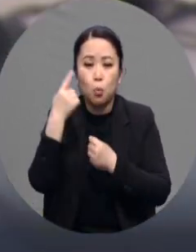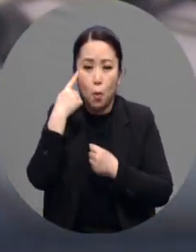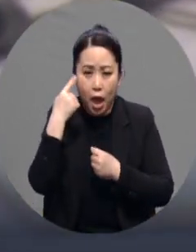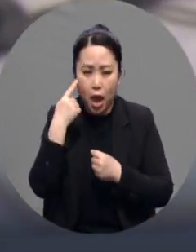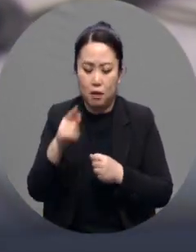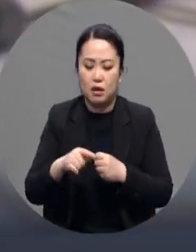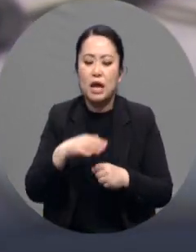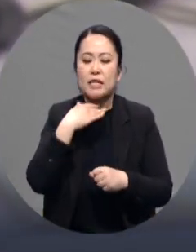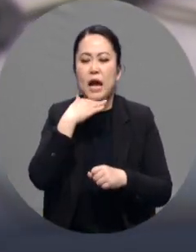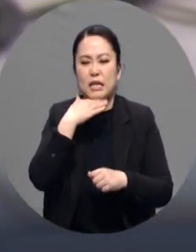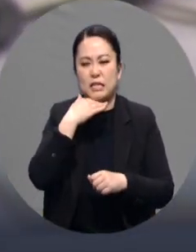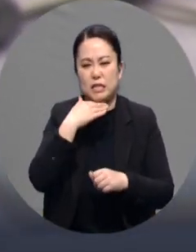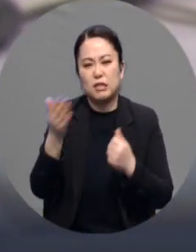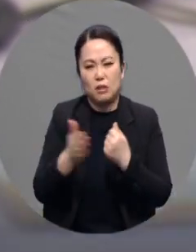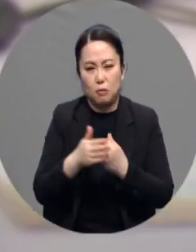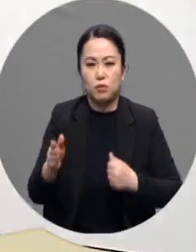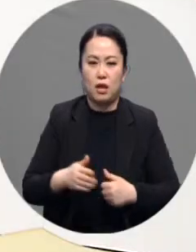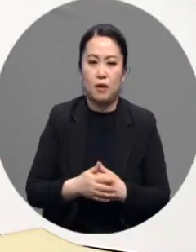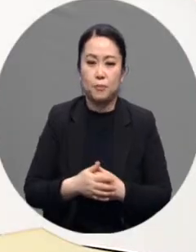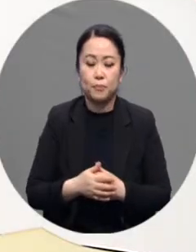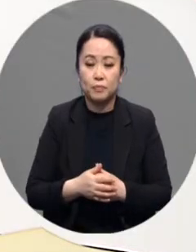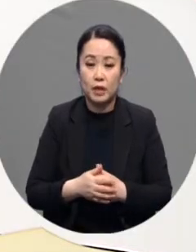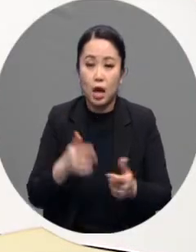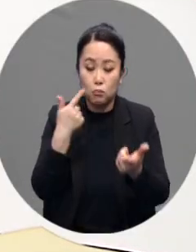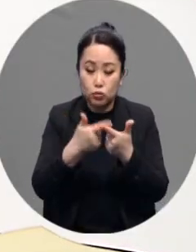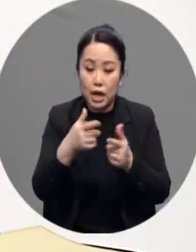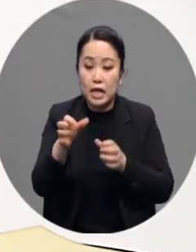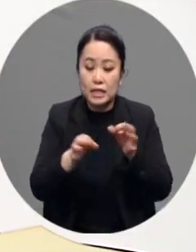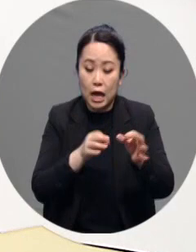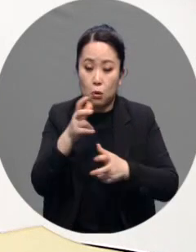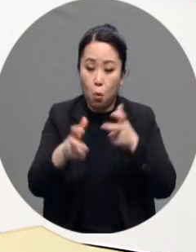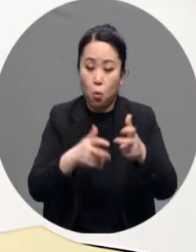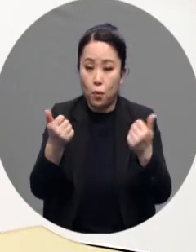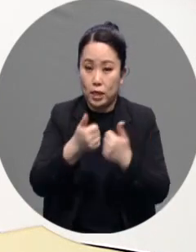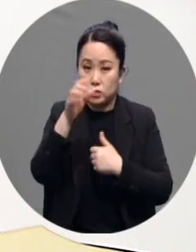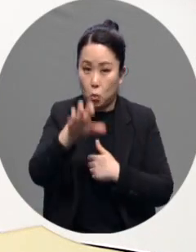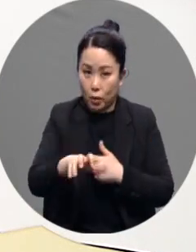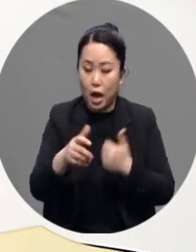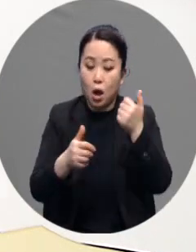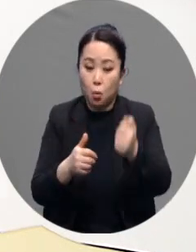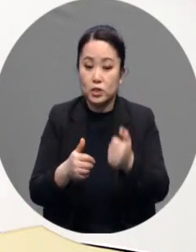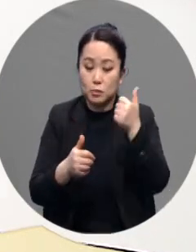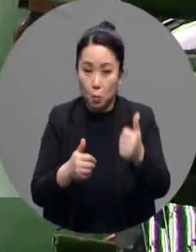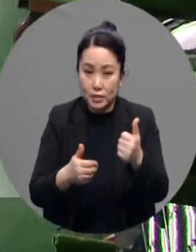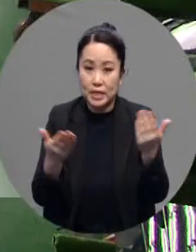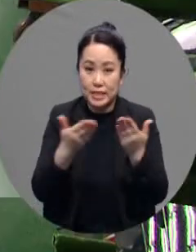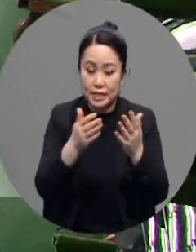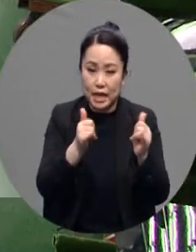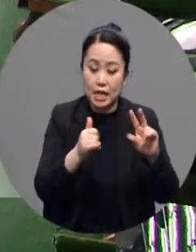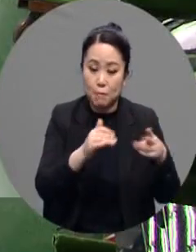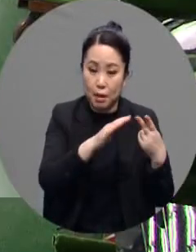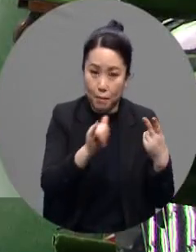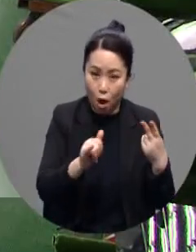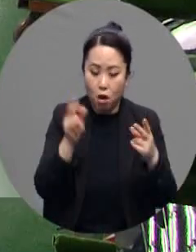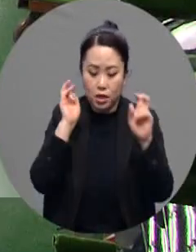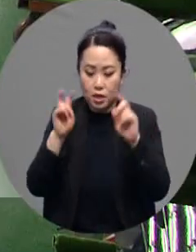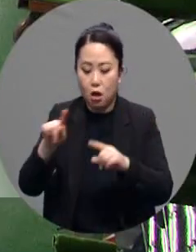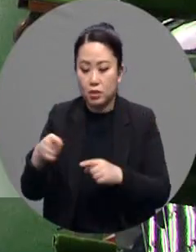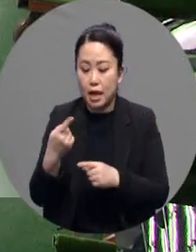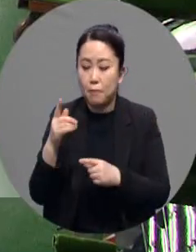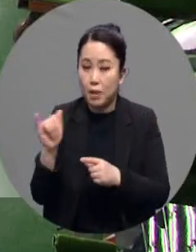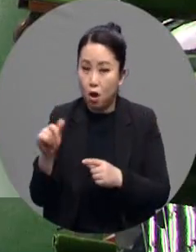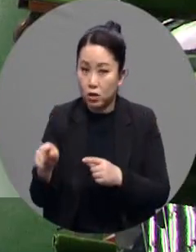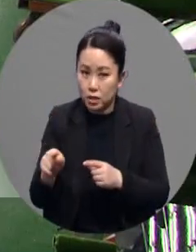커트라인 때문에 안 되는 거고. 부산상공회의소가 만 55세의 직장인 200명과 기업 인사 담당 100명을